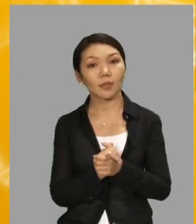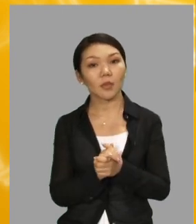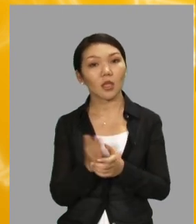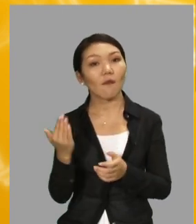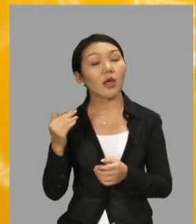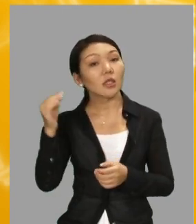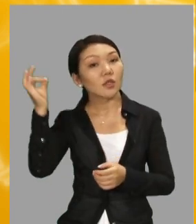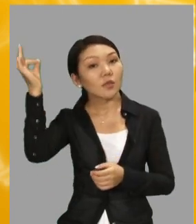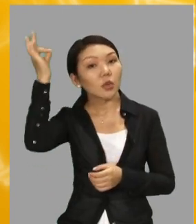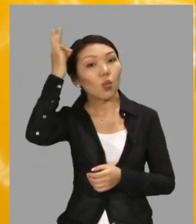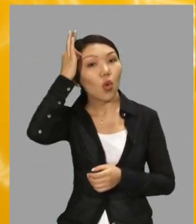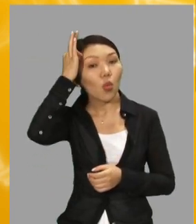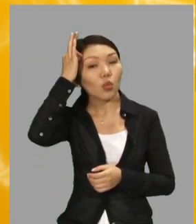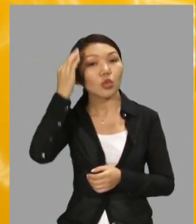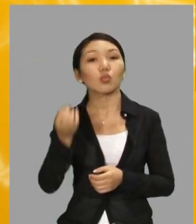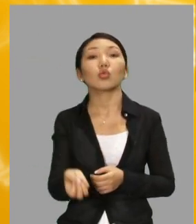Давайте вспомним.